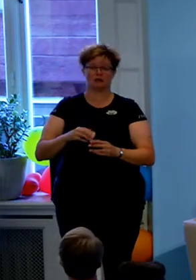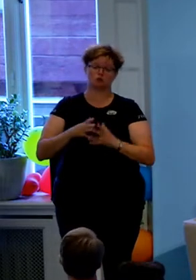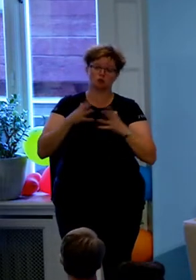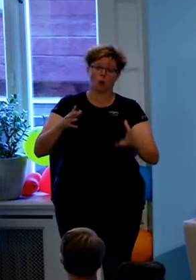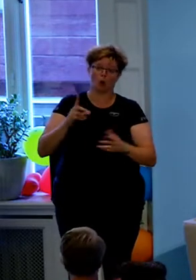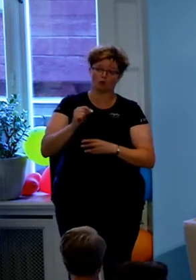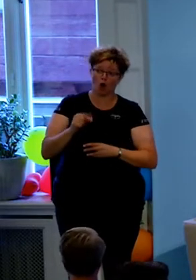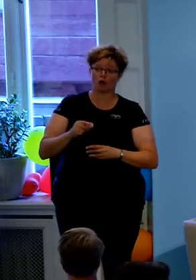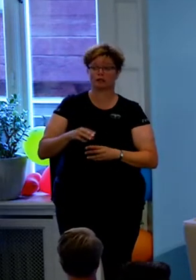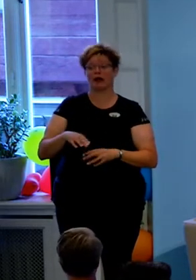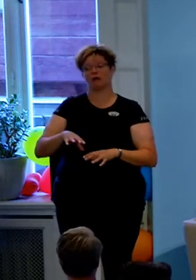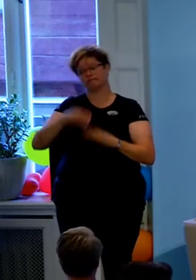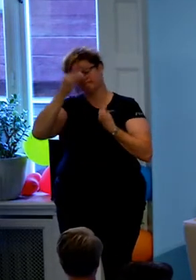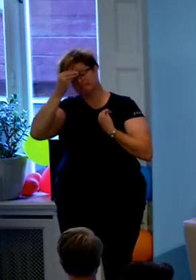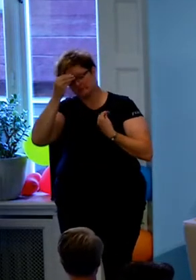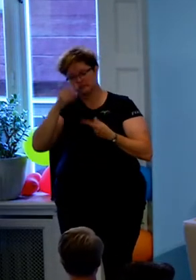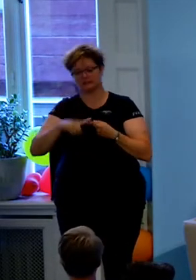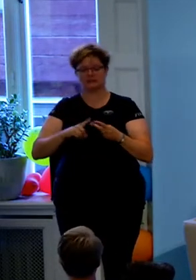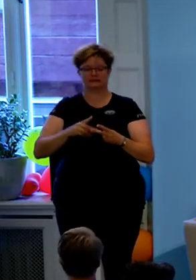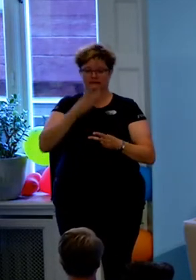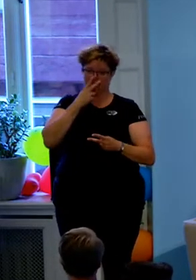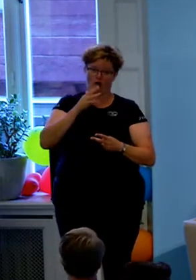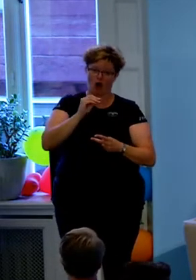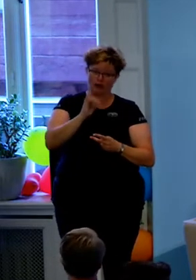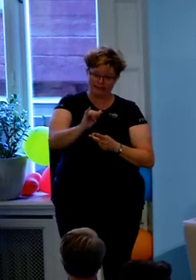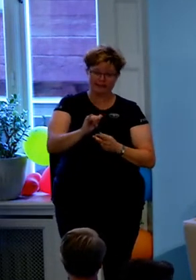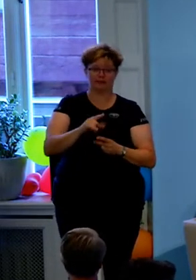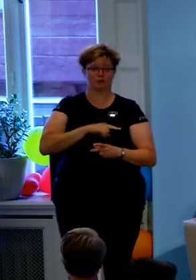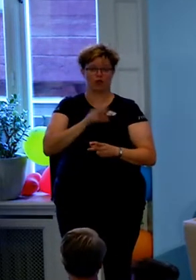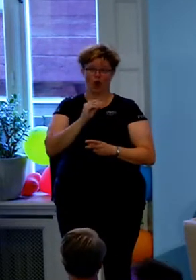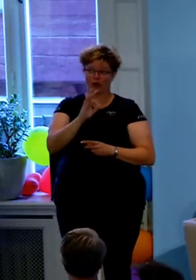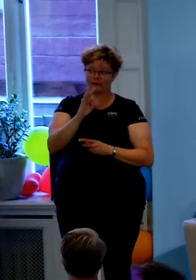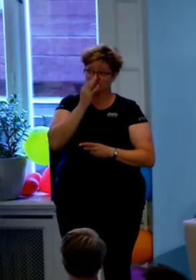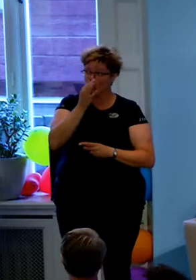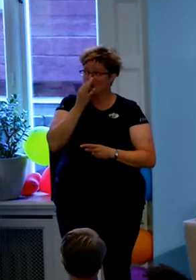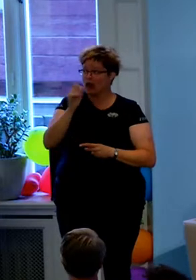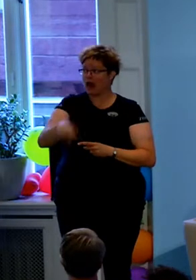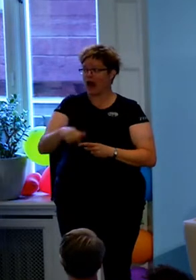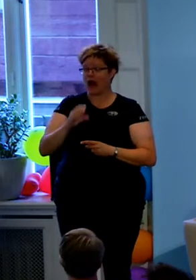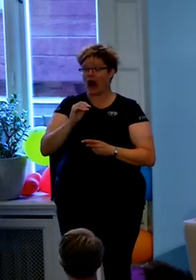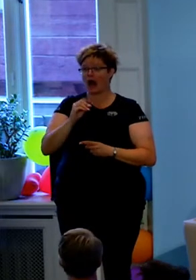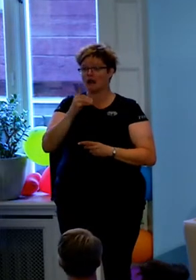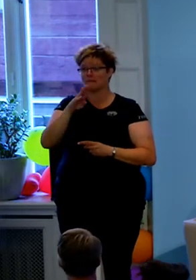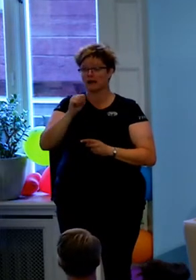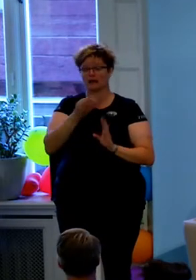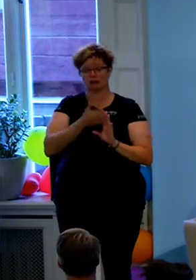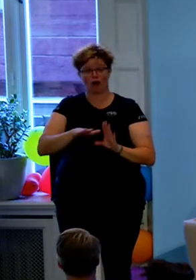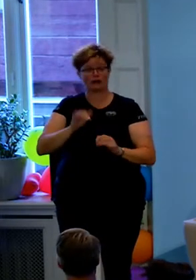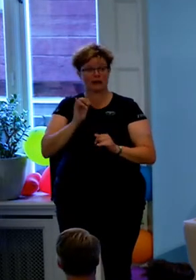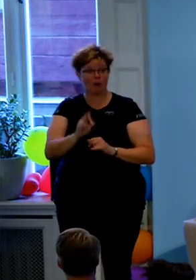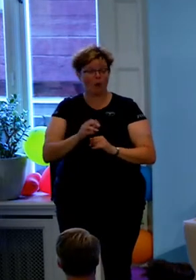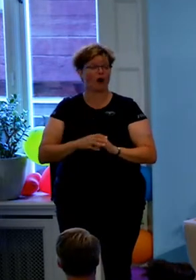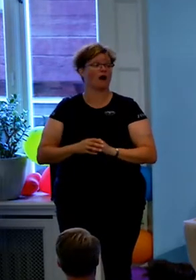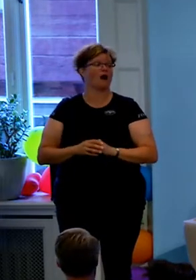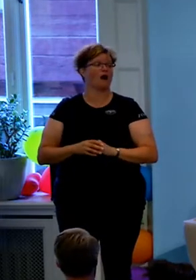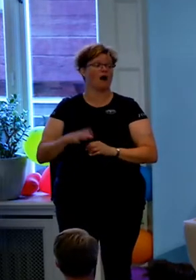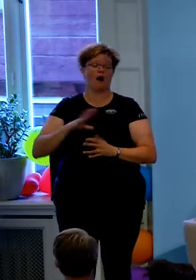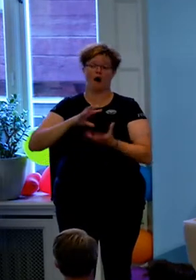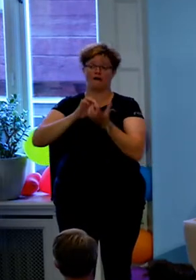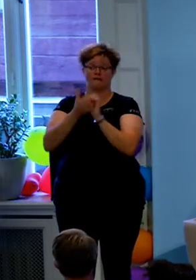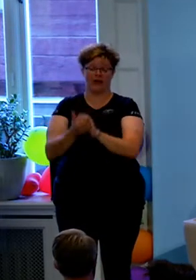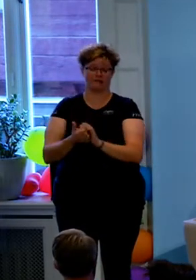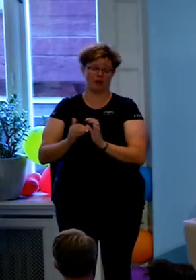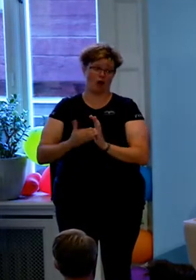och artificiell intelligens. Och det är mycket AI-frågor här i Almedalen i år. Vi har en